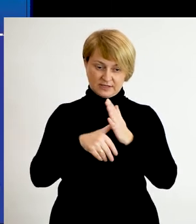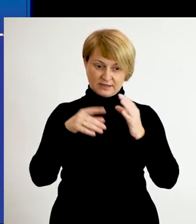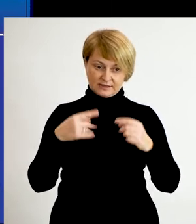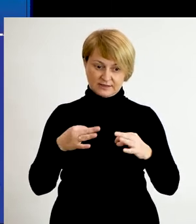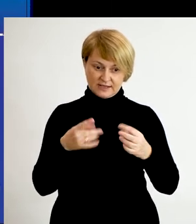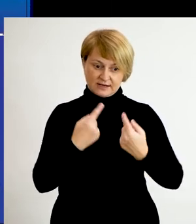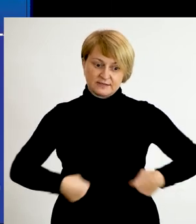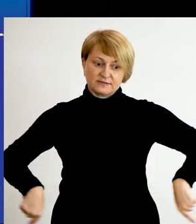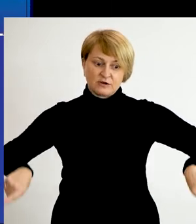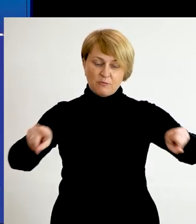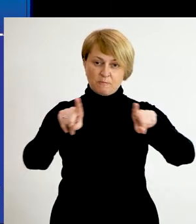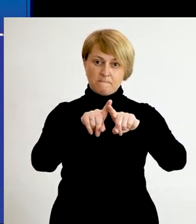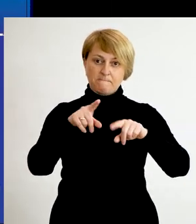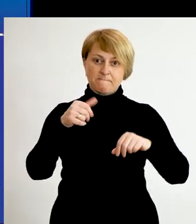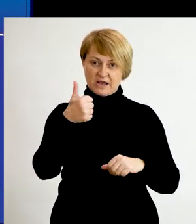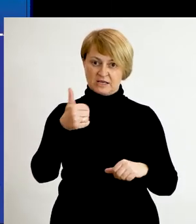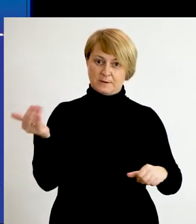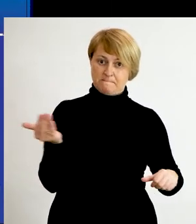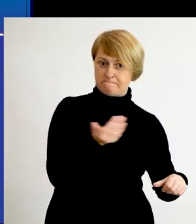po wykonaniu tego